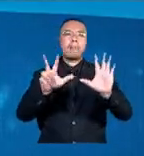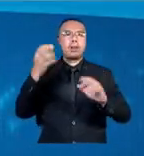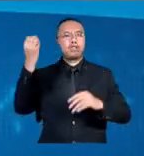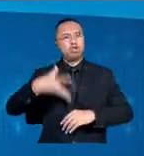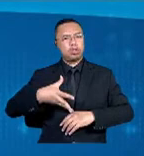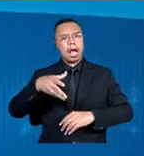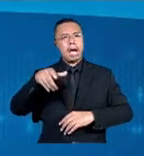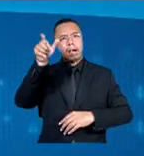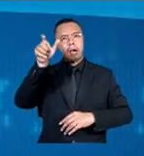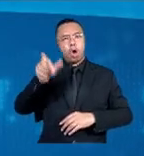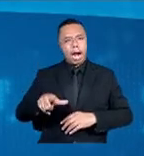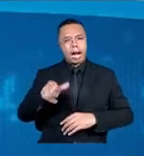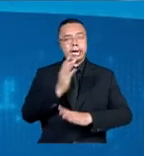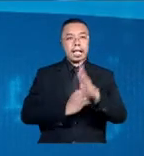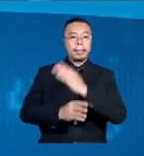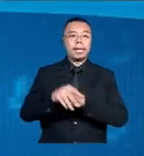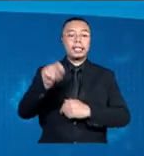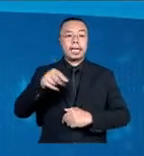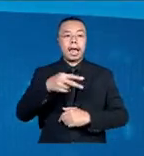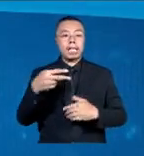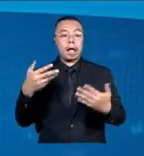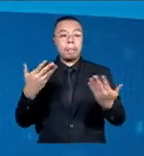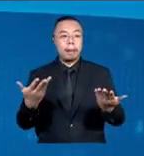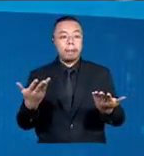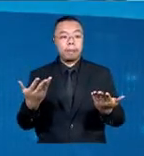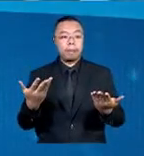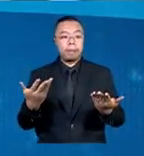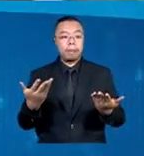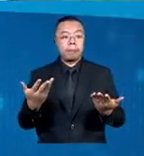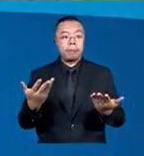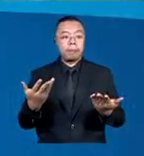38 juta jiwa. Yang artinya adalah,